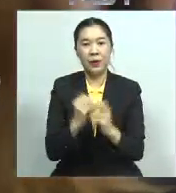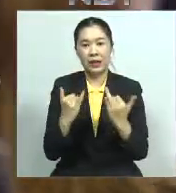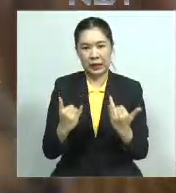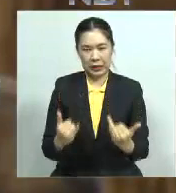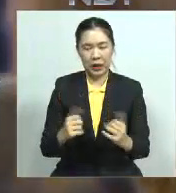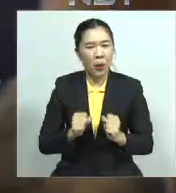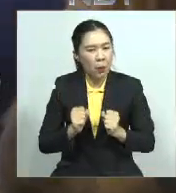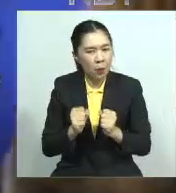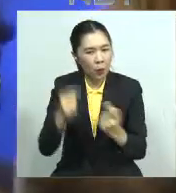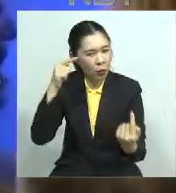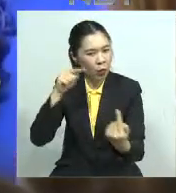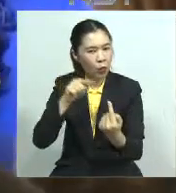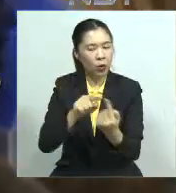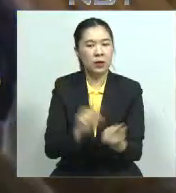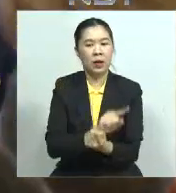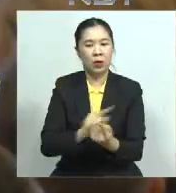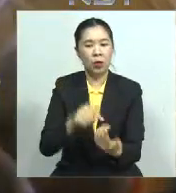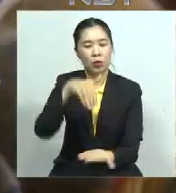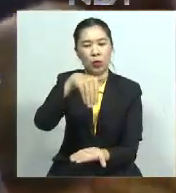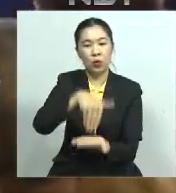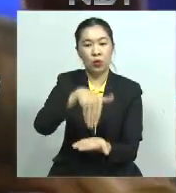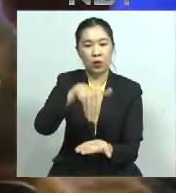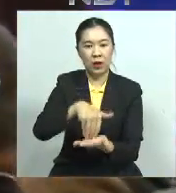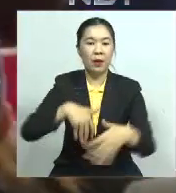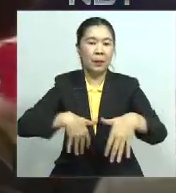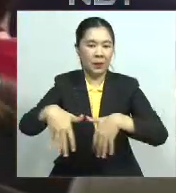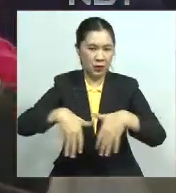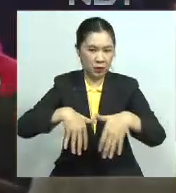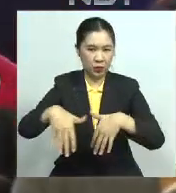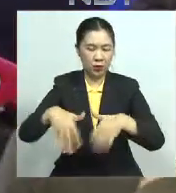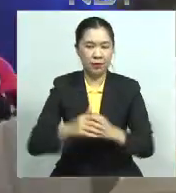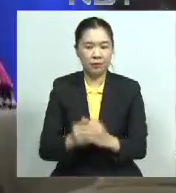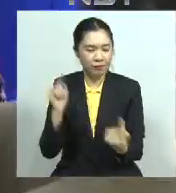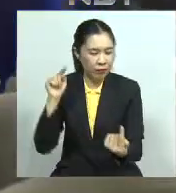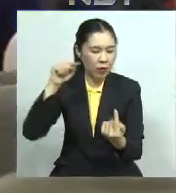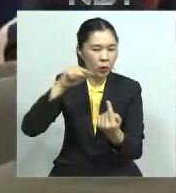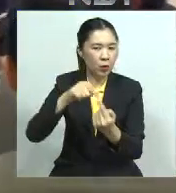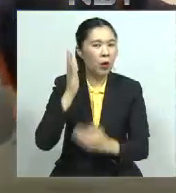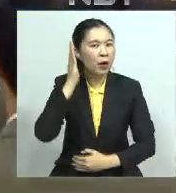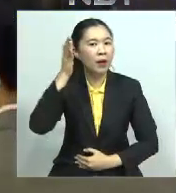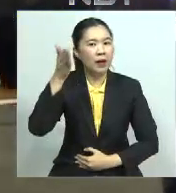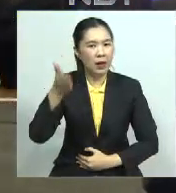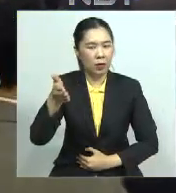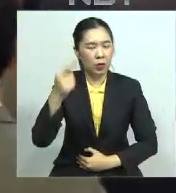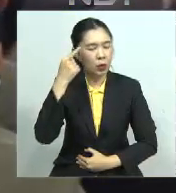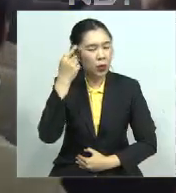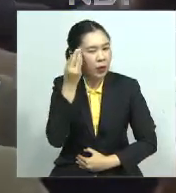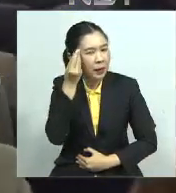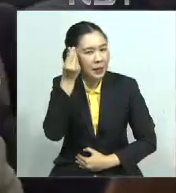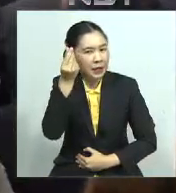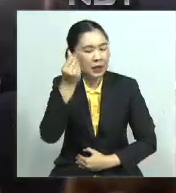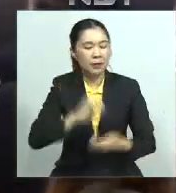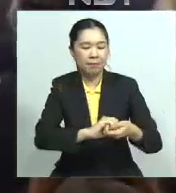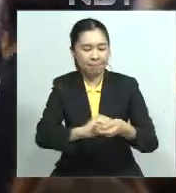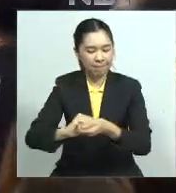ประชาคมอาเซียนที่มีประชาชนเป็นศูนย์กลางไม่ทิ้งใครไว้ข้างหลังและก้าวไปสู่อนาคตภายใต้กรอบแนวคิดหลักคือ